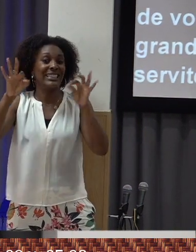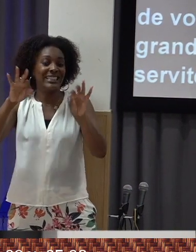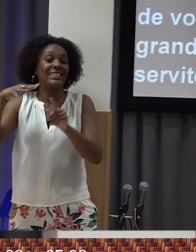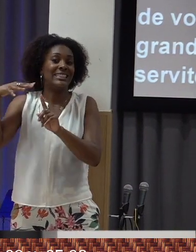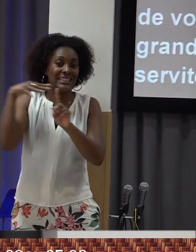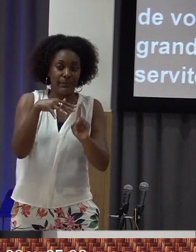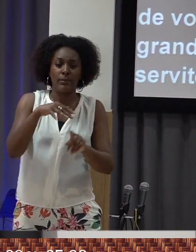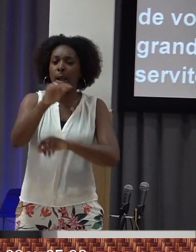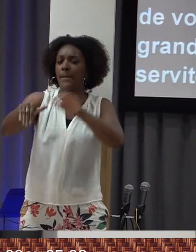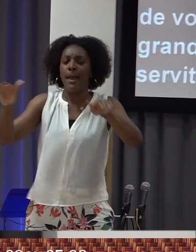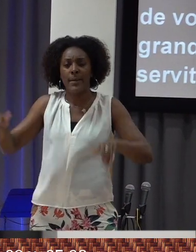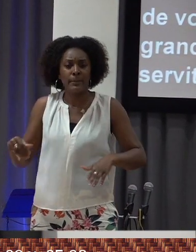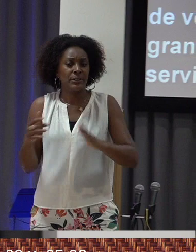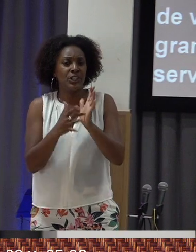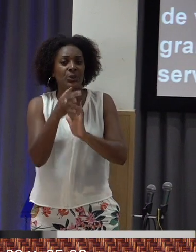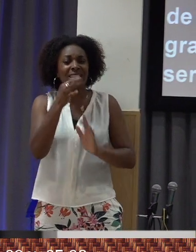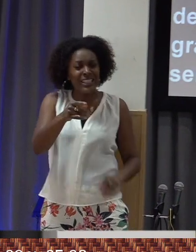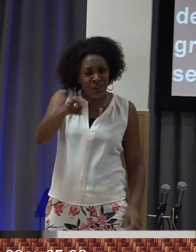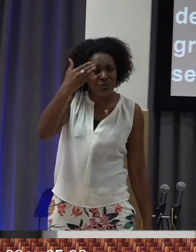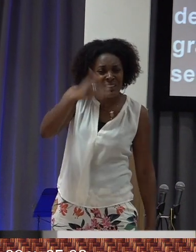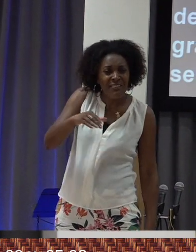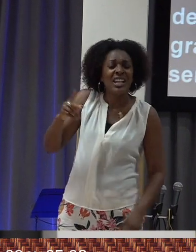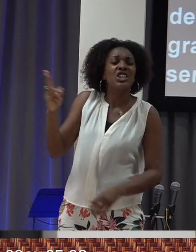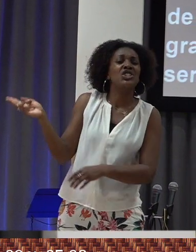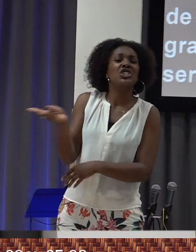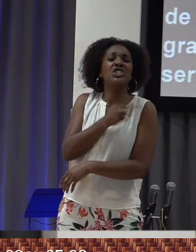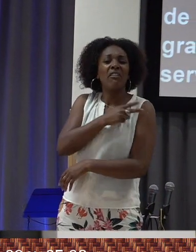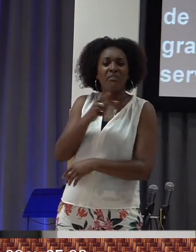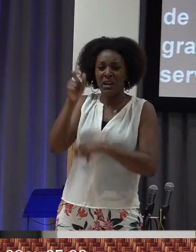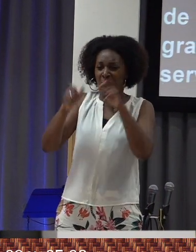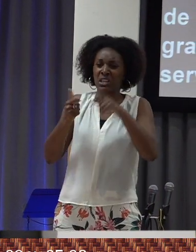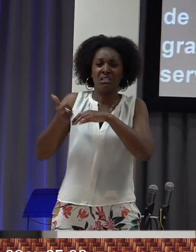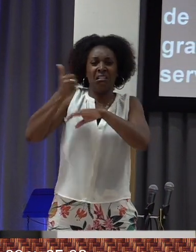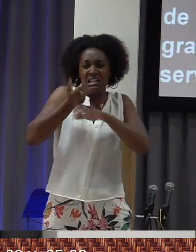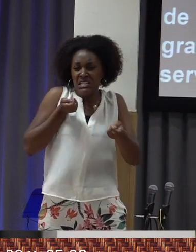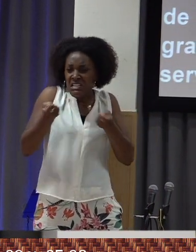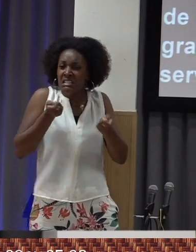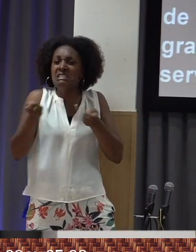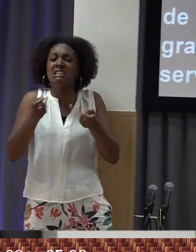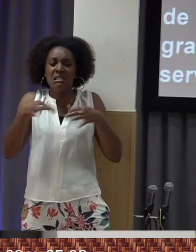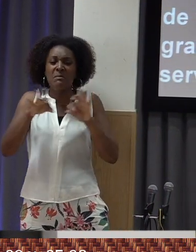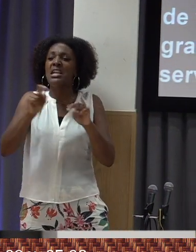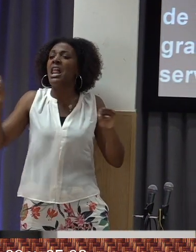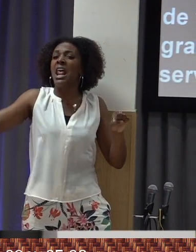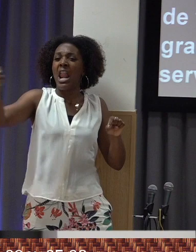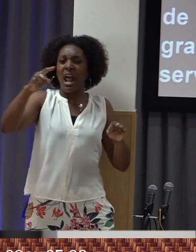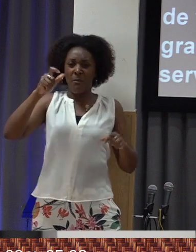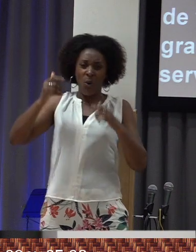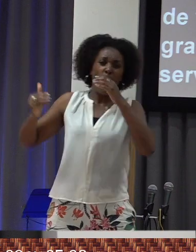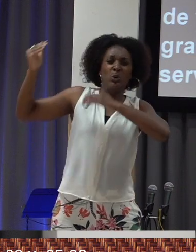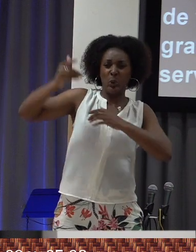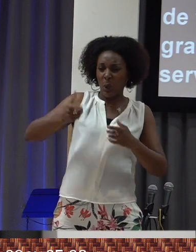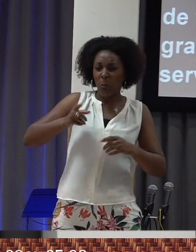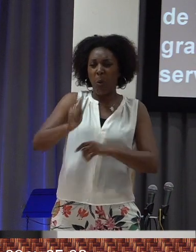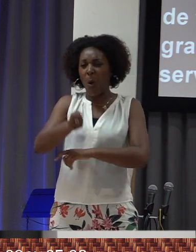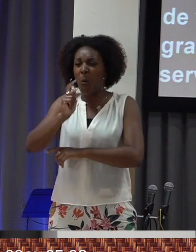et dit, « Vous savez que les chefs des nations les tyrannisent et que les grands les asservissent. Il n'en